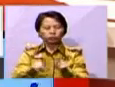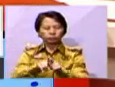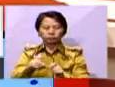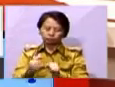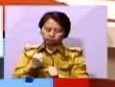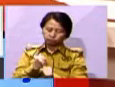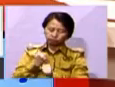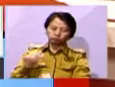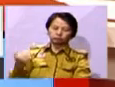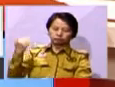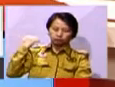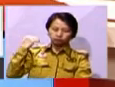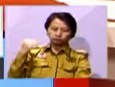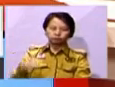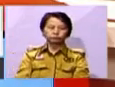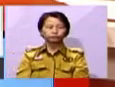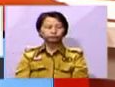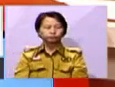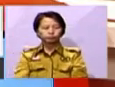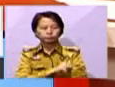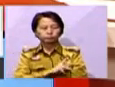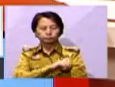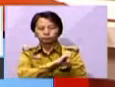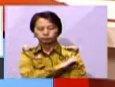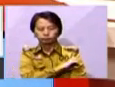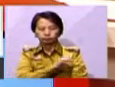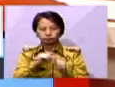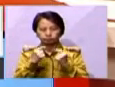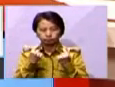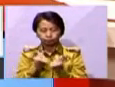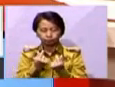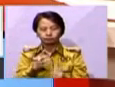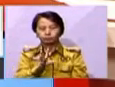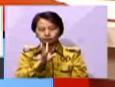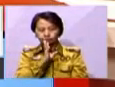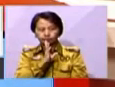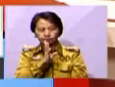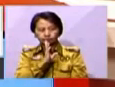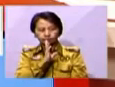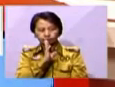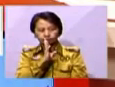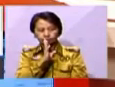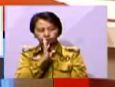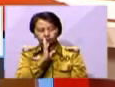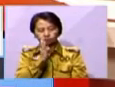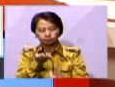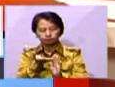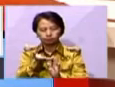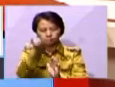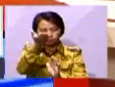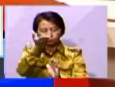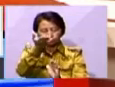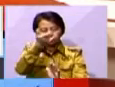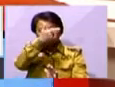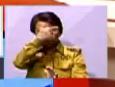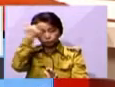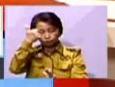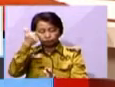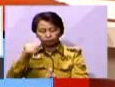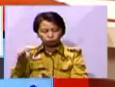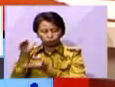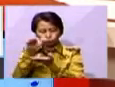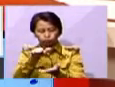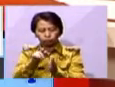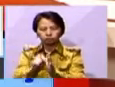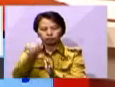lalu. Menurut Ketua Pegawai Eksekutif Kumpulan itu, Dato' Sri Muhammad Syazali Ramli, kenaikan tersebut didorong sumbangan